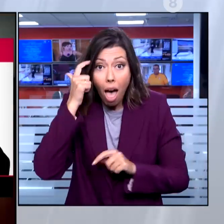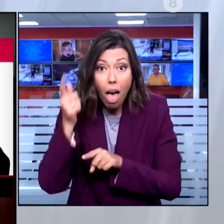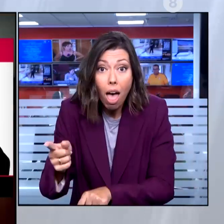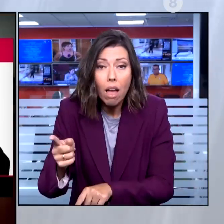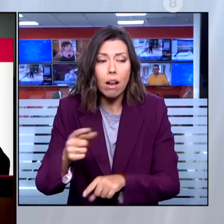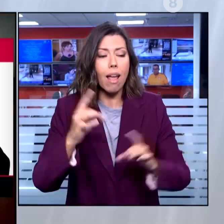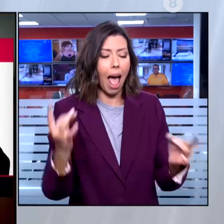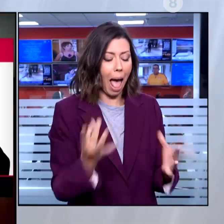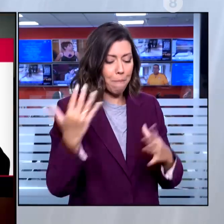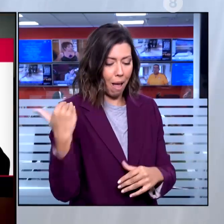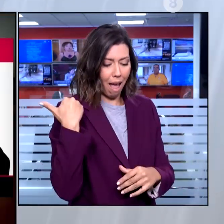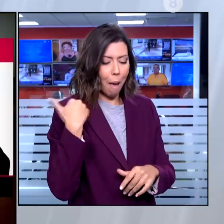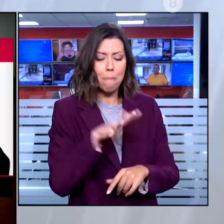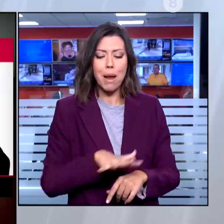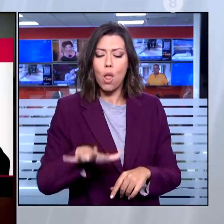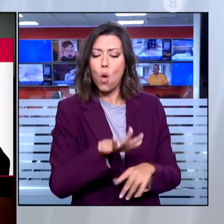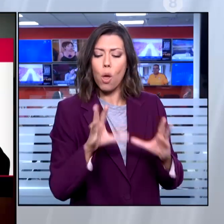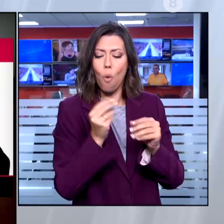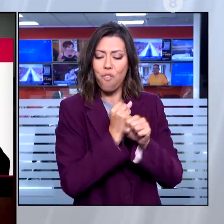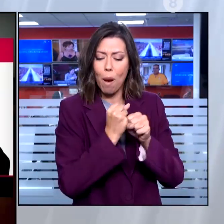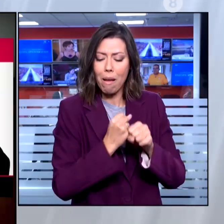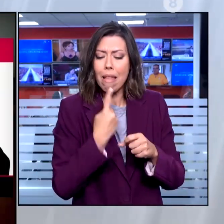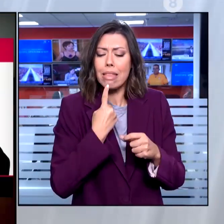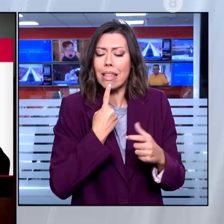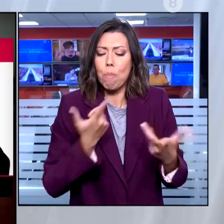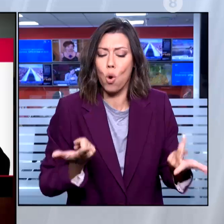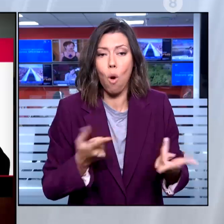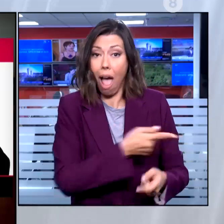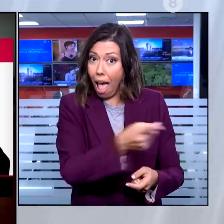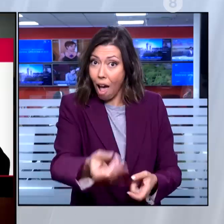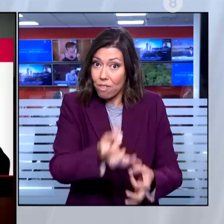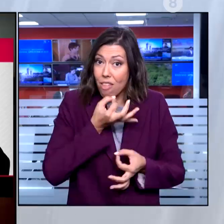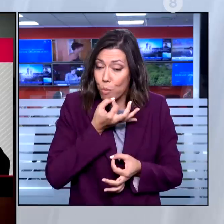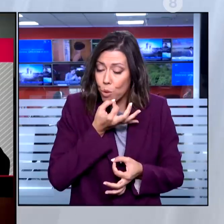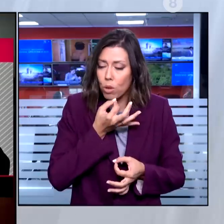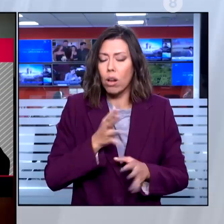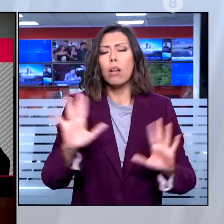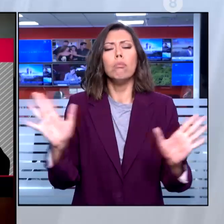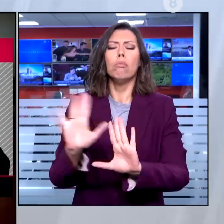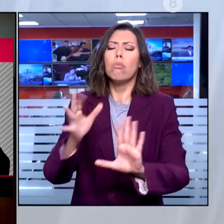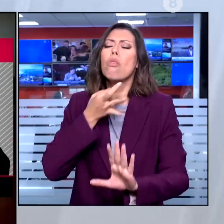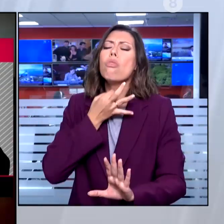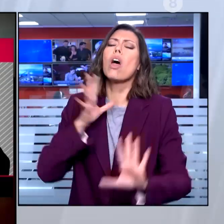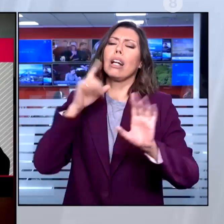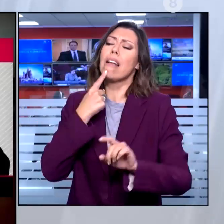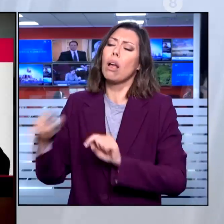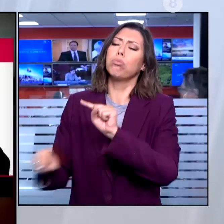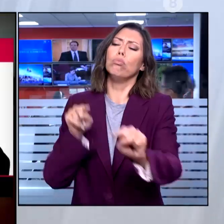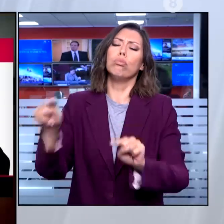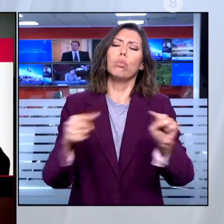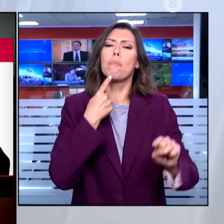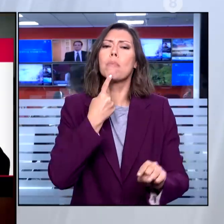δηλαδή άμα με ρωτήσουν περιοχή από φαρμακεία, να πω ή θα μου πούνε αυτοί κάποια φαρμακεία? Όχι, δεν χρειάζεται να αναφέρεις.